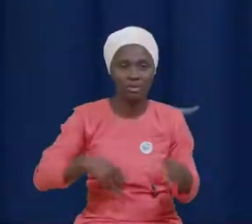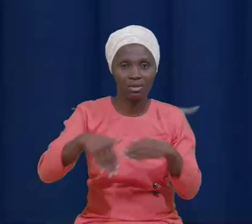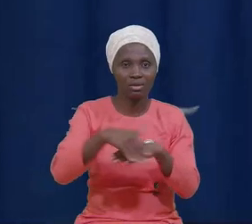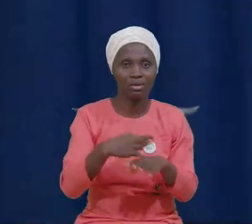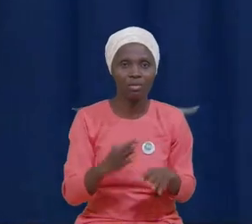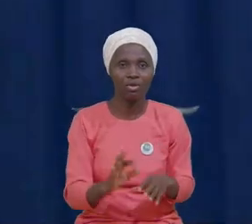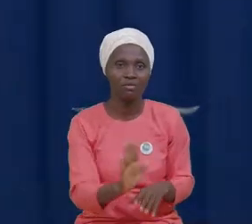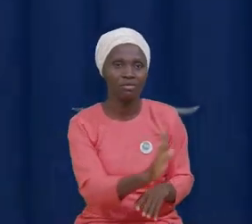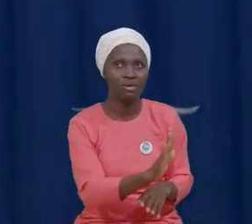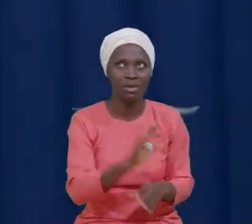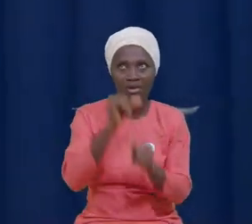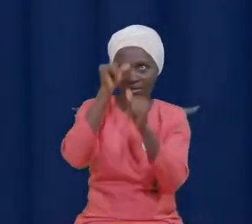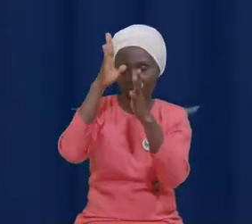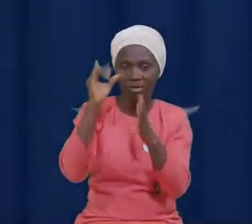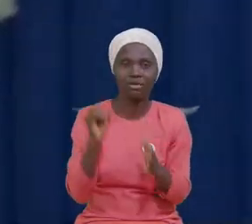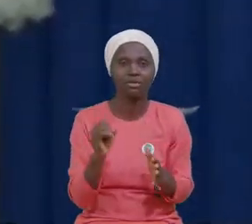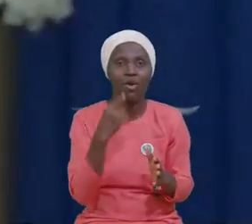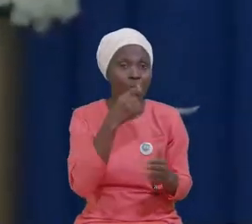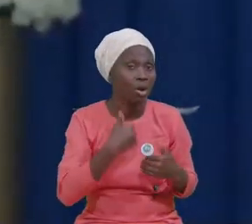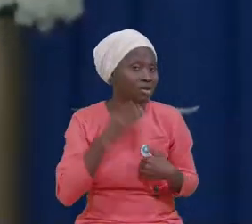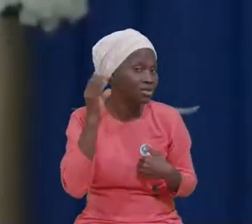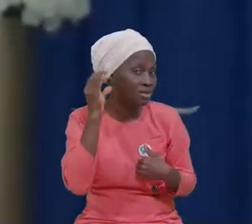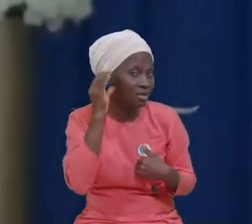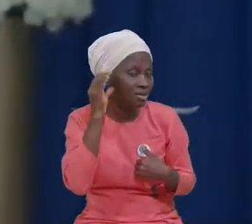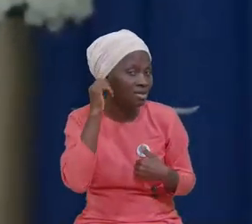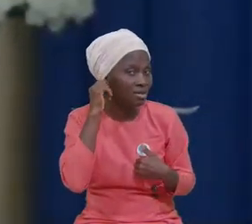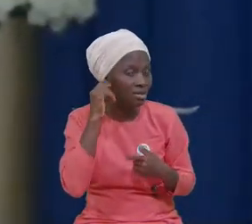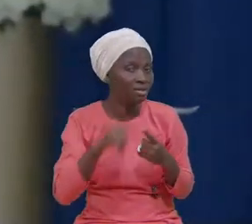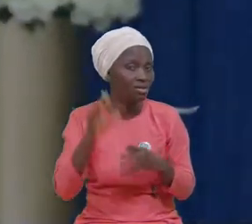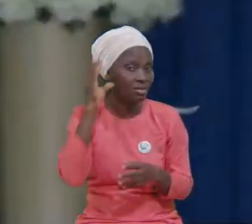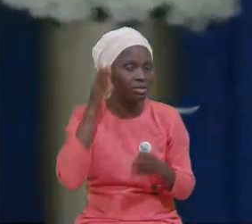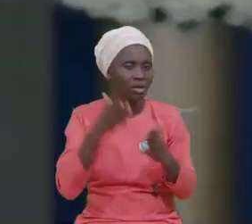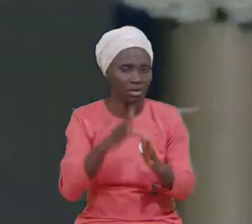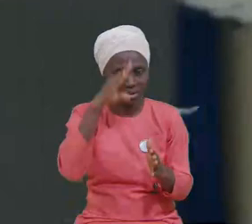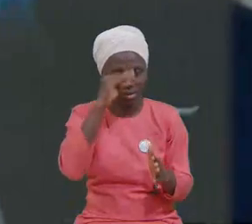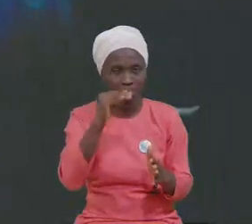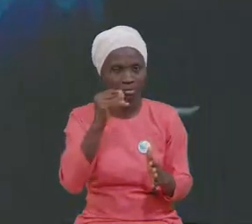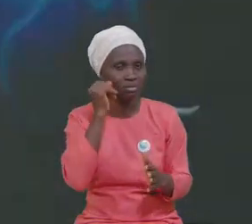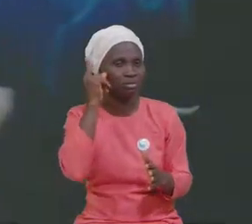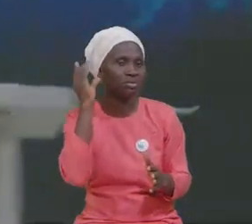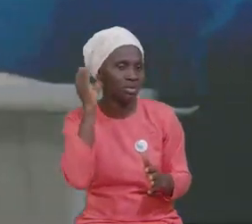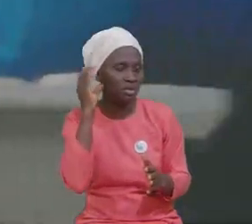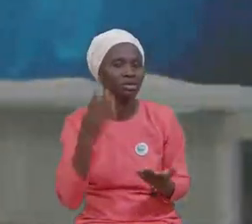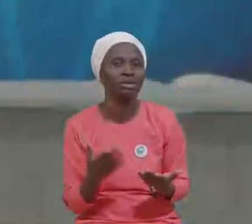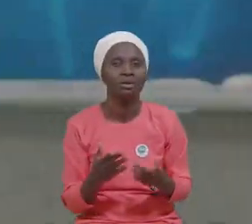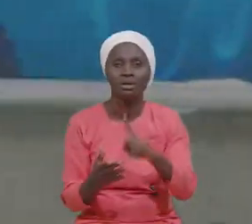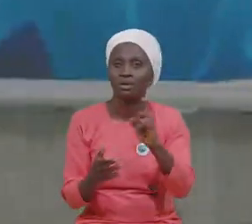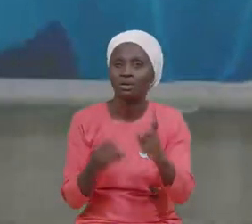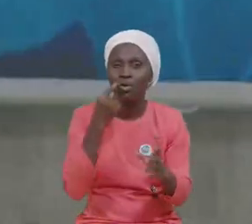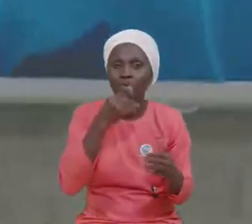43. Alors les justes resplendiront comme le soleil dans le royaume de leur Père. Que celui qui a des oreilles pour entendre, entende. Nous avons des